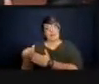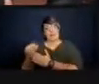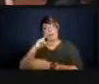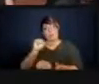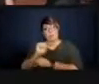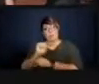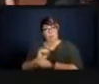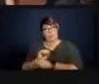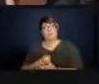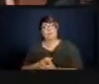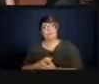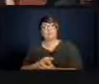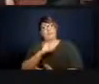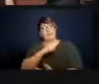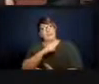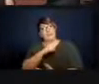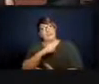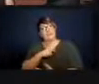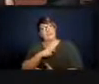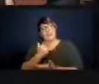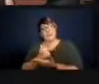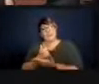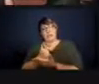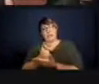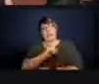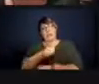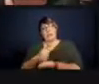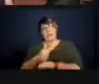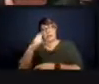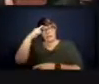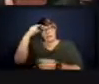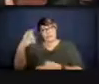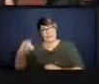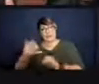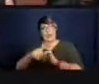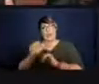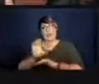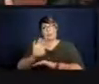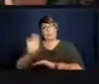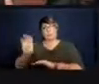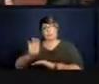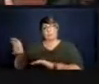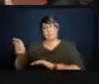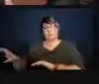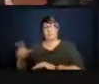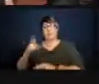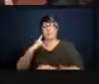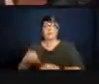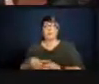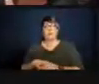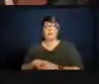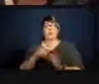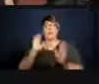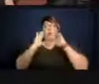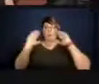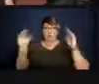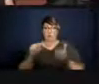waweze kupata mafunzo yanayoweza kutumika katika dunia yetu ya sasa.